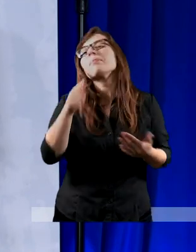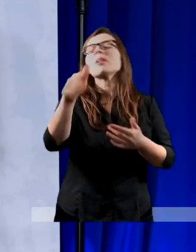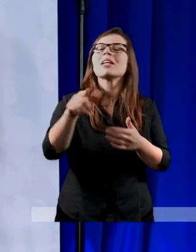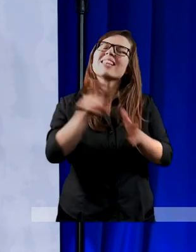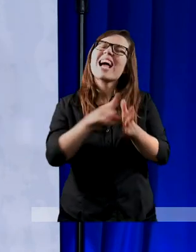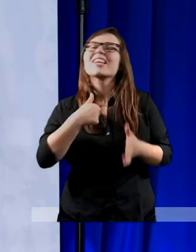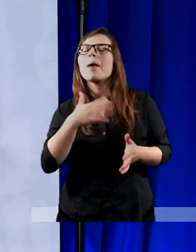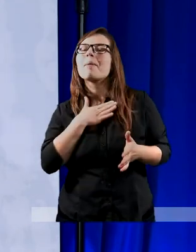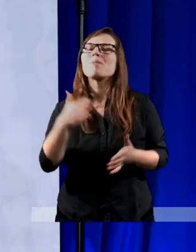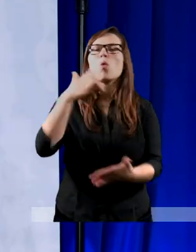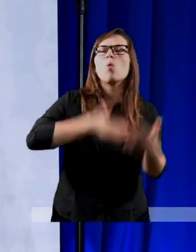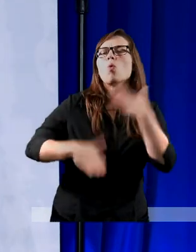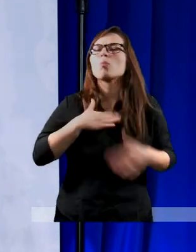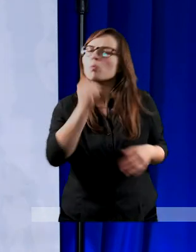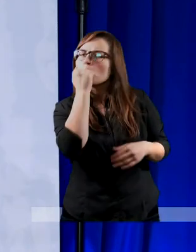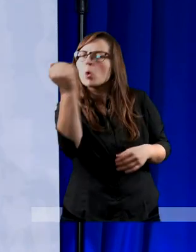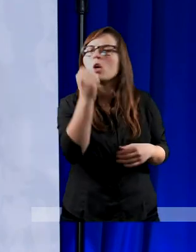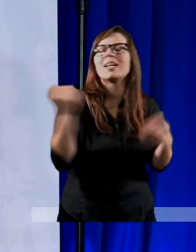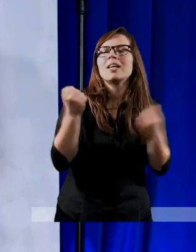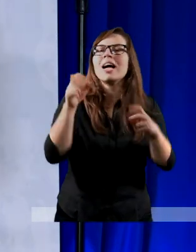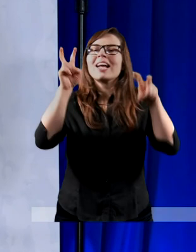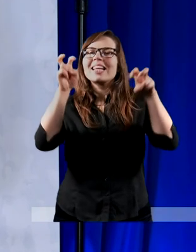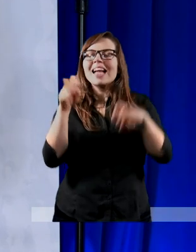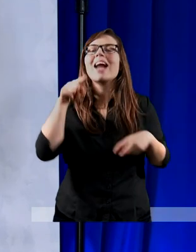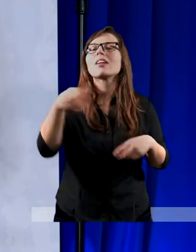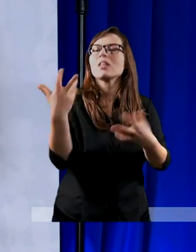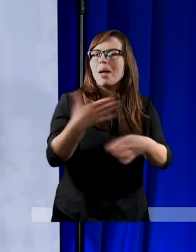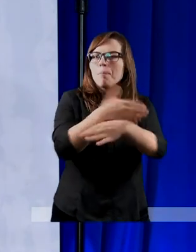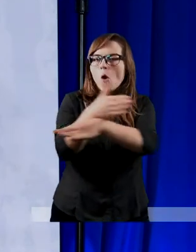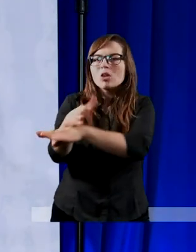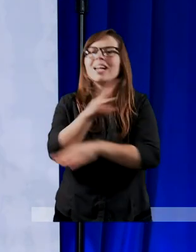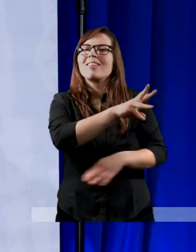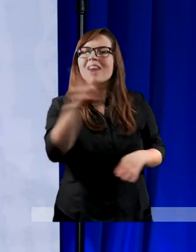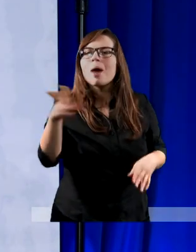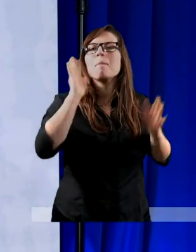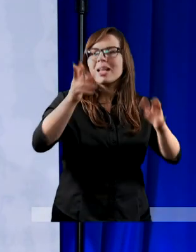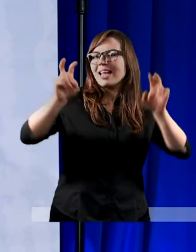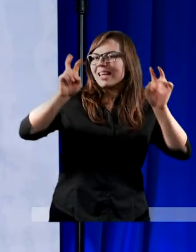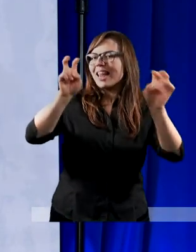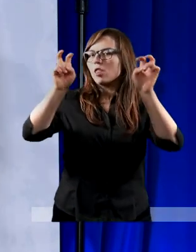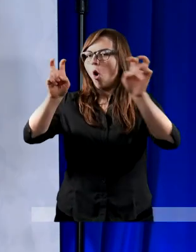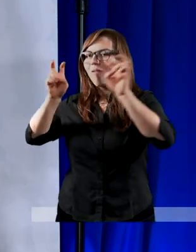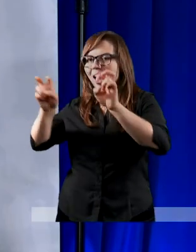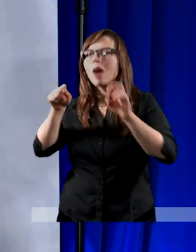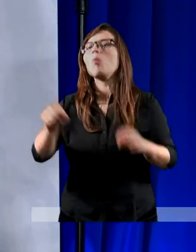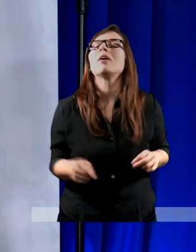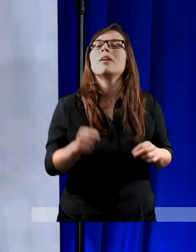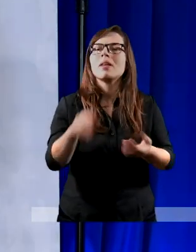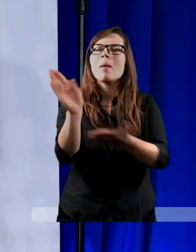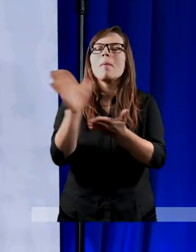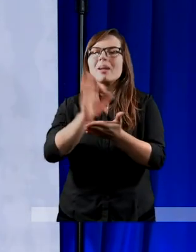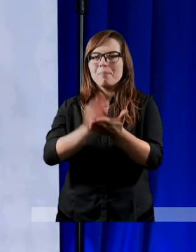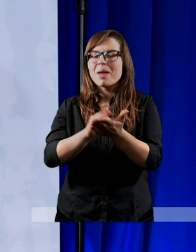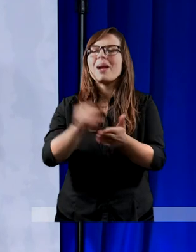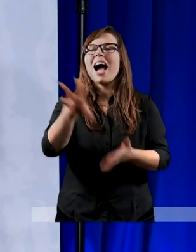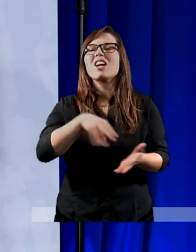ulubione swoje cytaty z Pisma Świętego, którymi chciałbym się podzielić teraz z Wami. Tak jak wspominałem, będę cytował Pismo Święte,